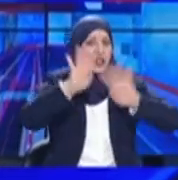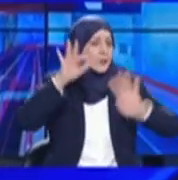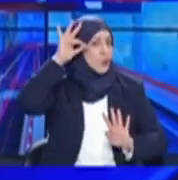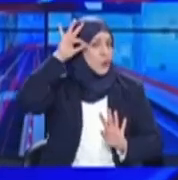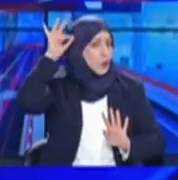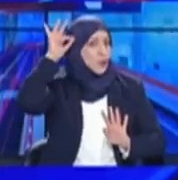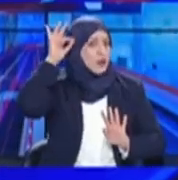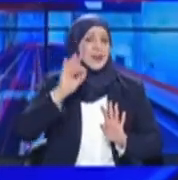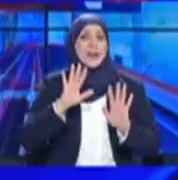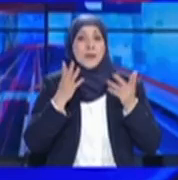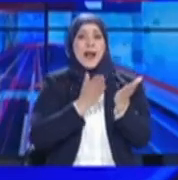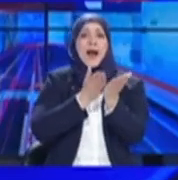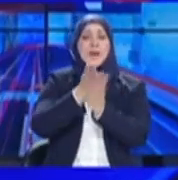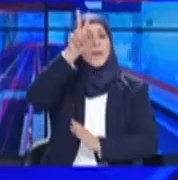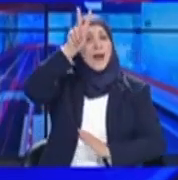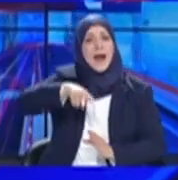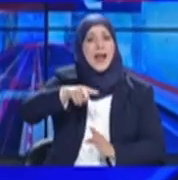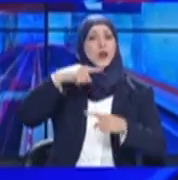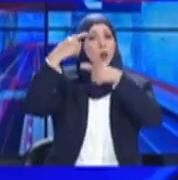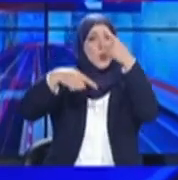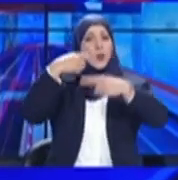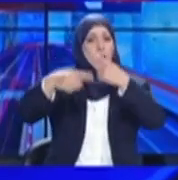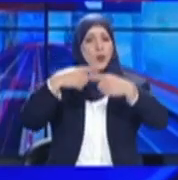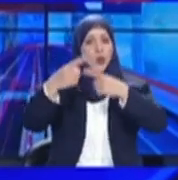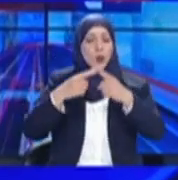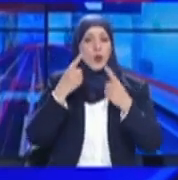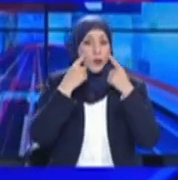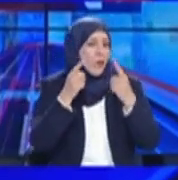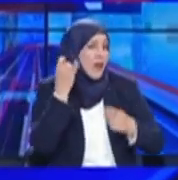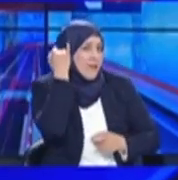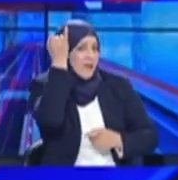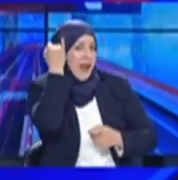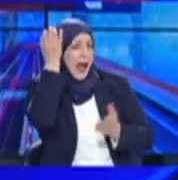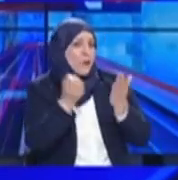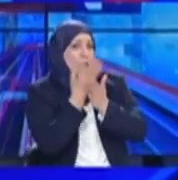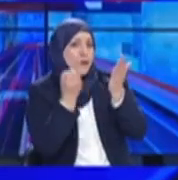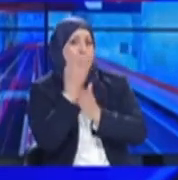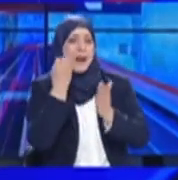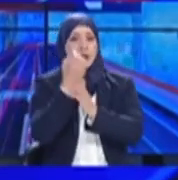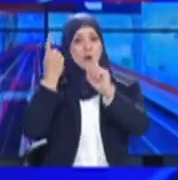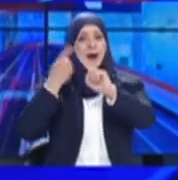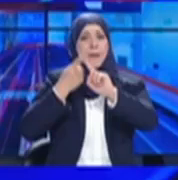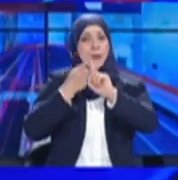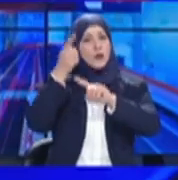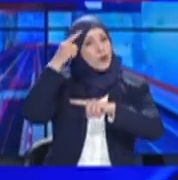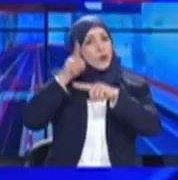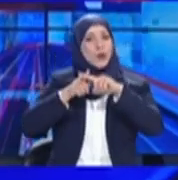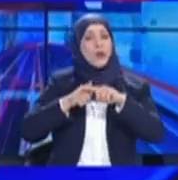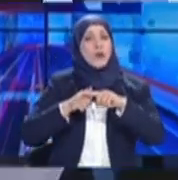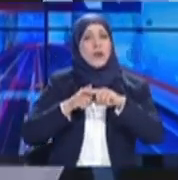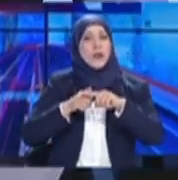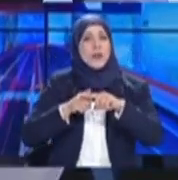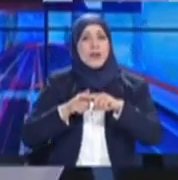الحقيقه بعد كل يوم يظهر فيه وعي اكبر والتزامها بالتعليم